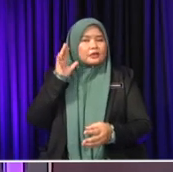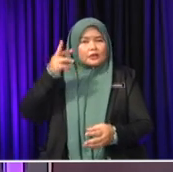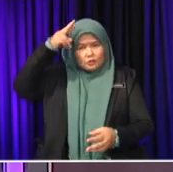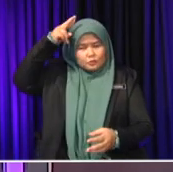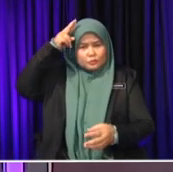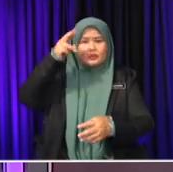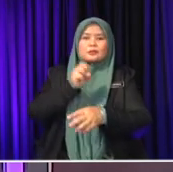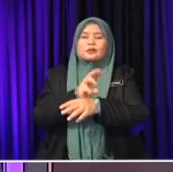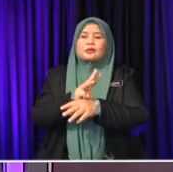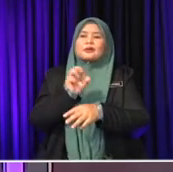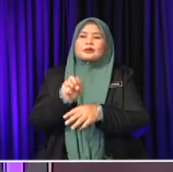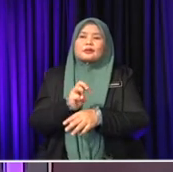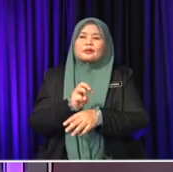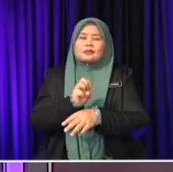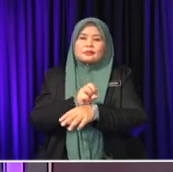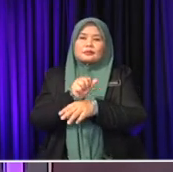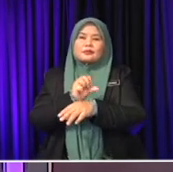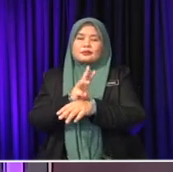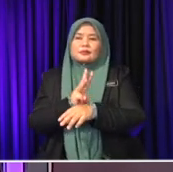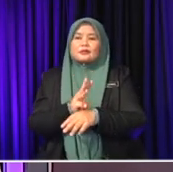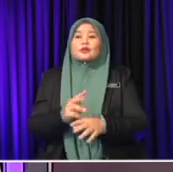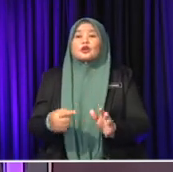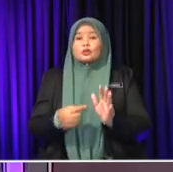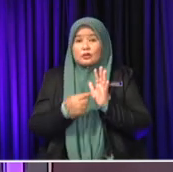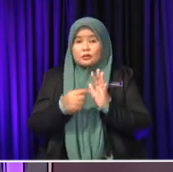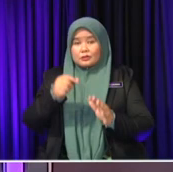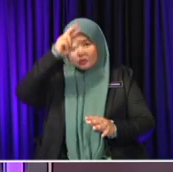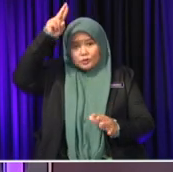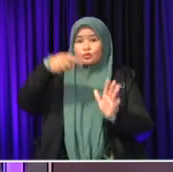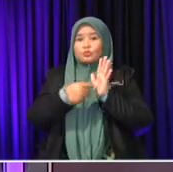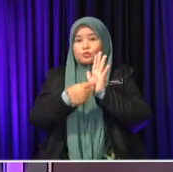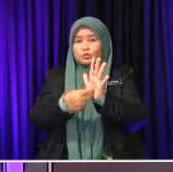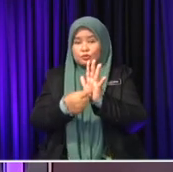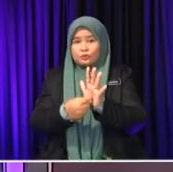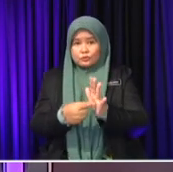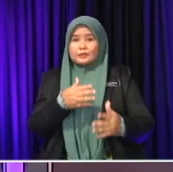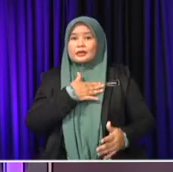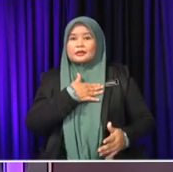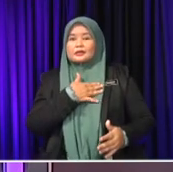rasulullah at-taqwa hahuna ada salah tunjuk dada Baginda atau